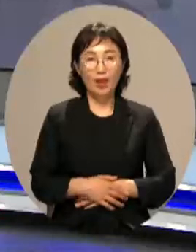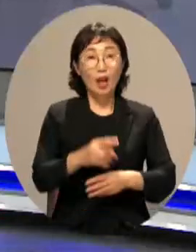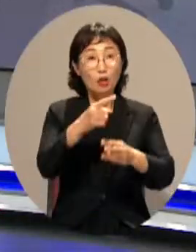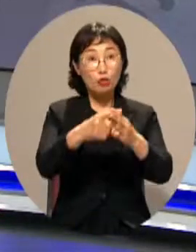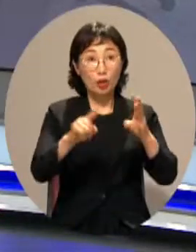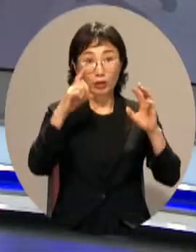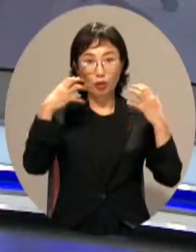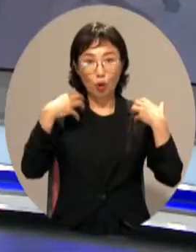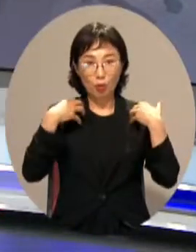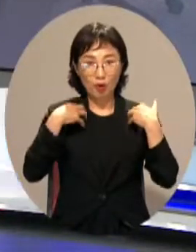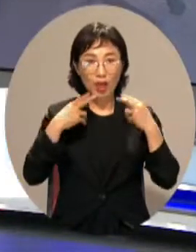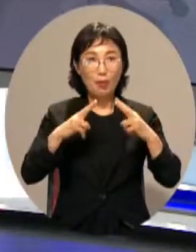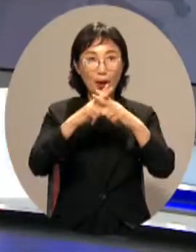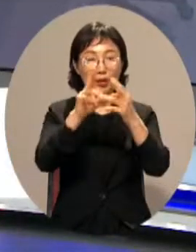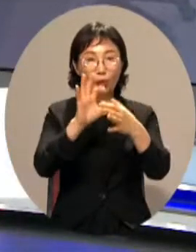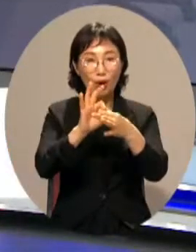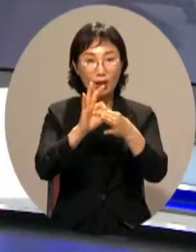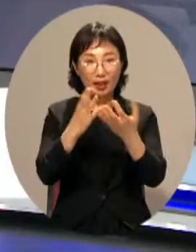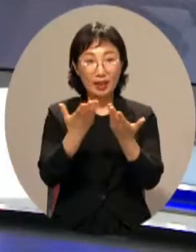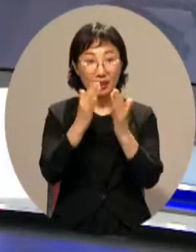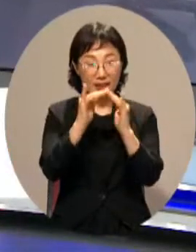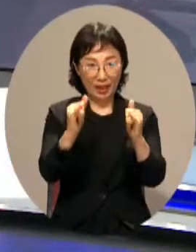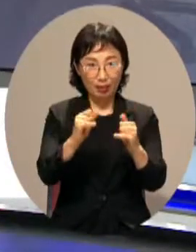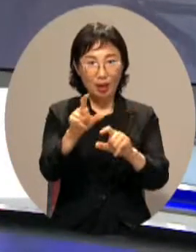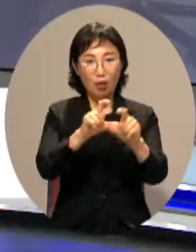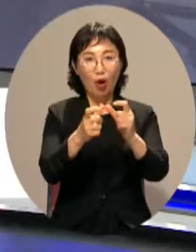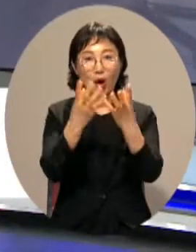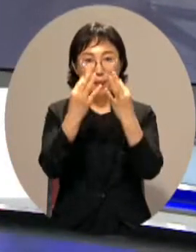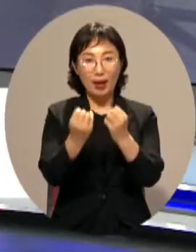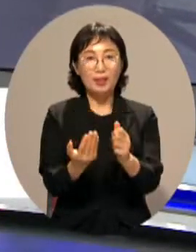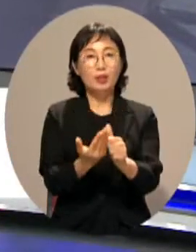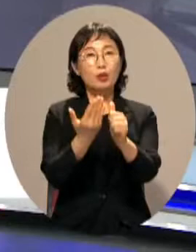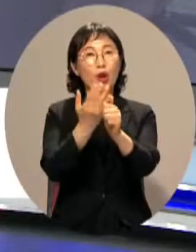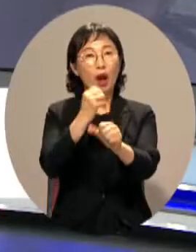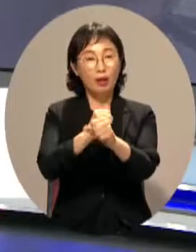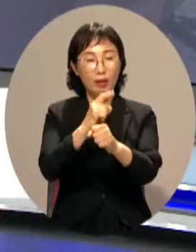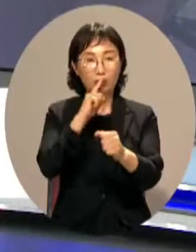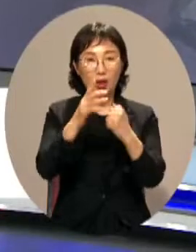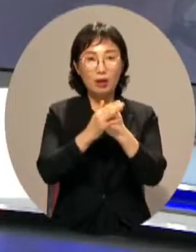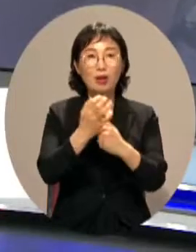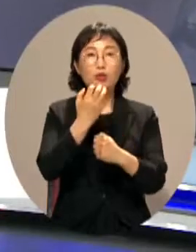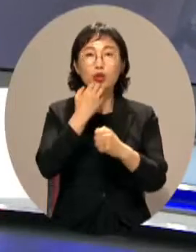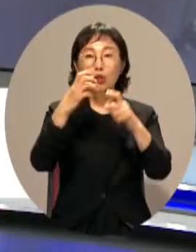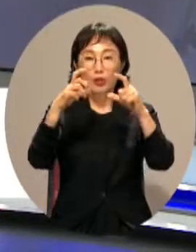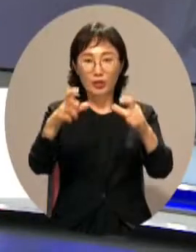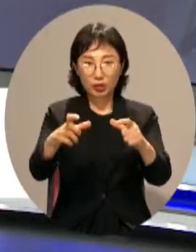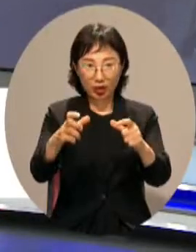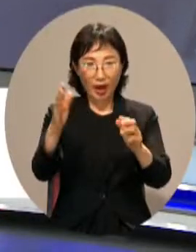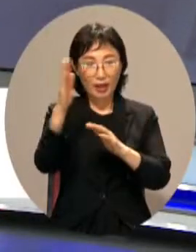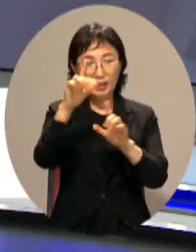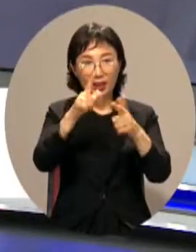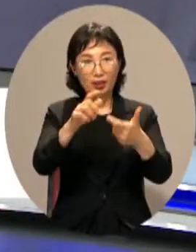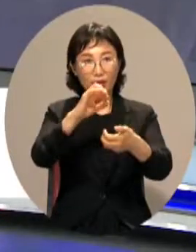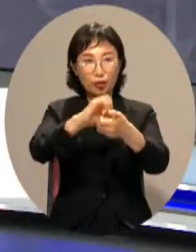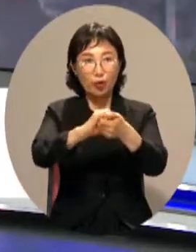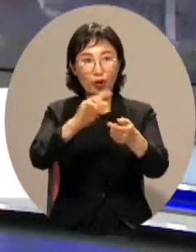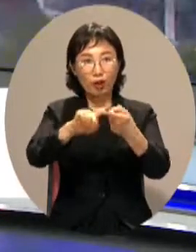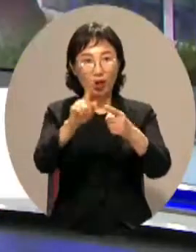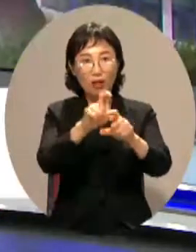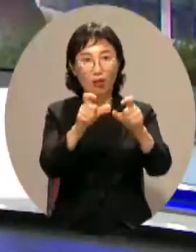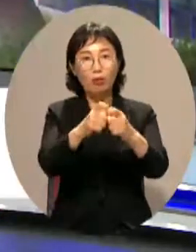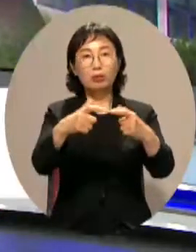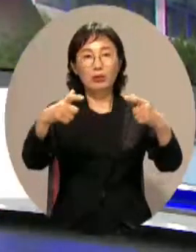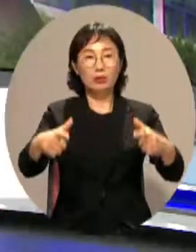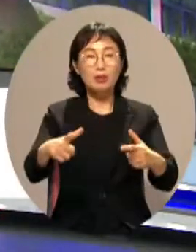윤석열 정부가 반도체 관련 인력을 더 많이 키워내겠다면서 수도권 대학들의 정원을 확대하겠다는 입장을 보이고